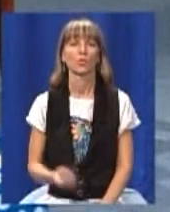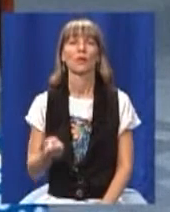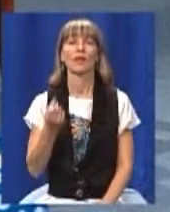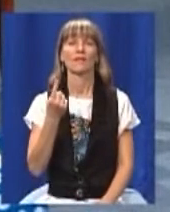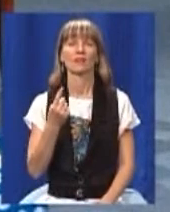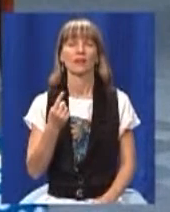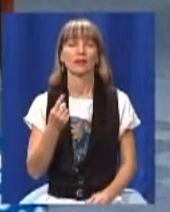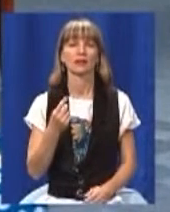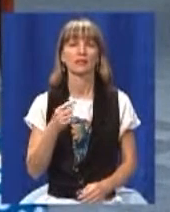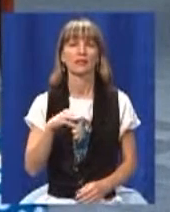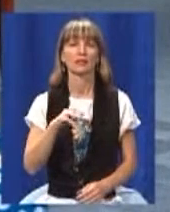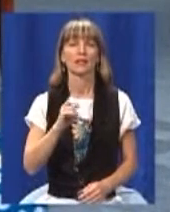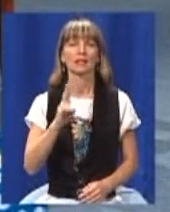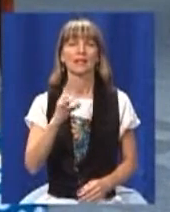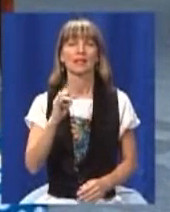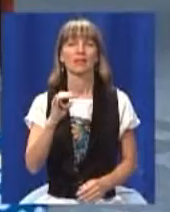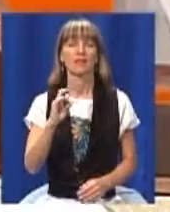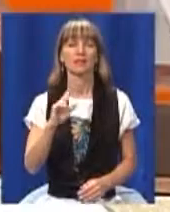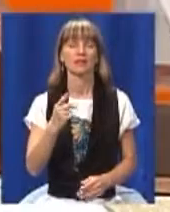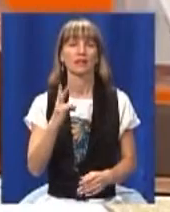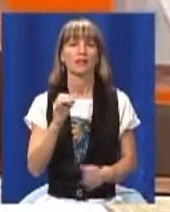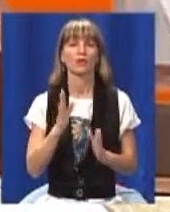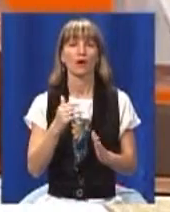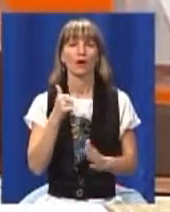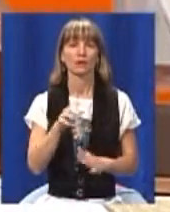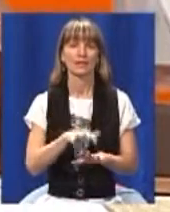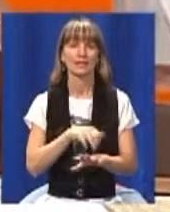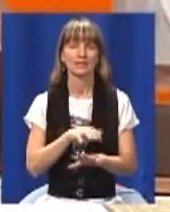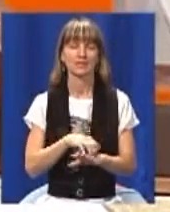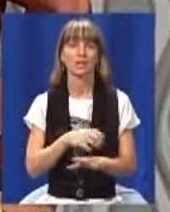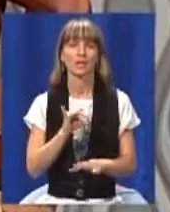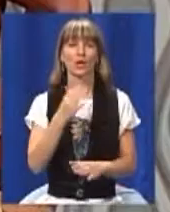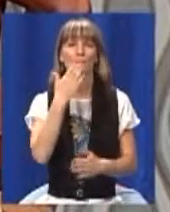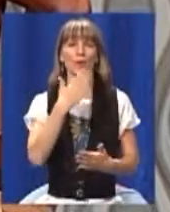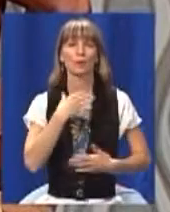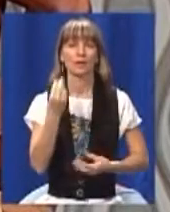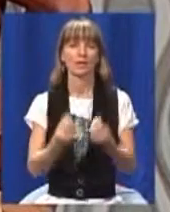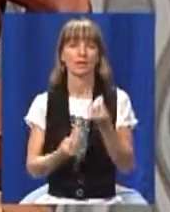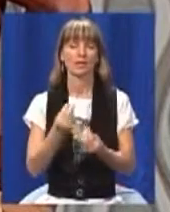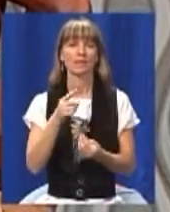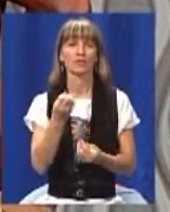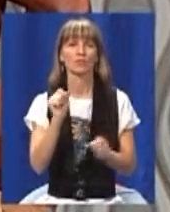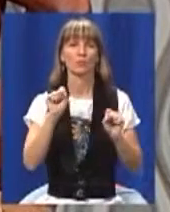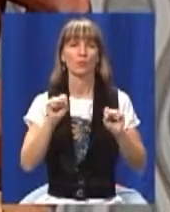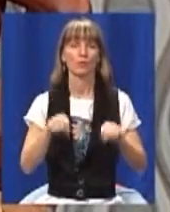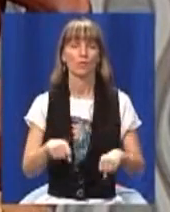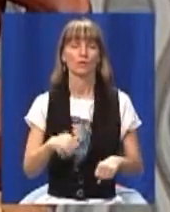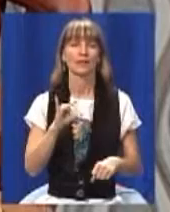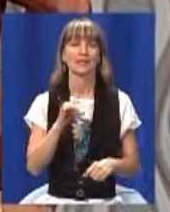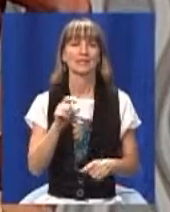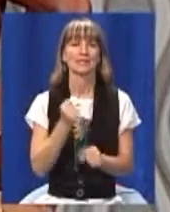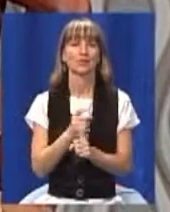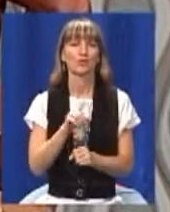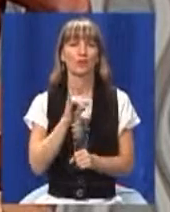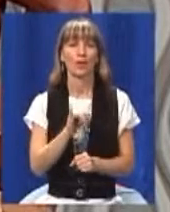Виявляється, тонкінез ще не тільки дуже гарна кицька і полюбляє бавитися, вона ще може і напакостити, якщо